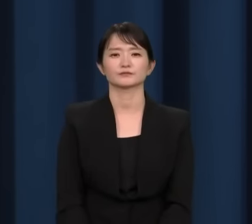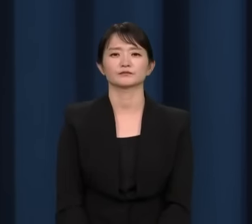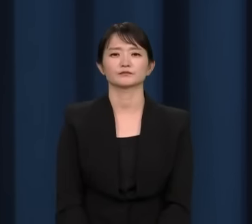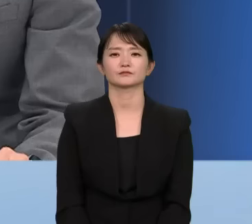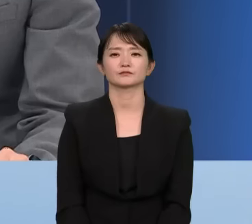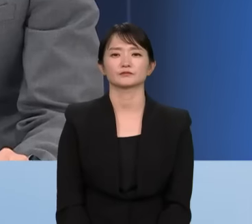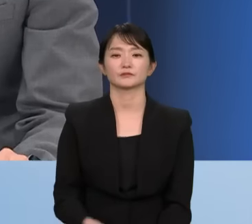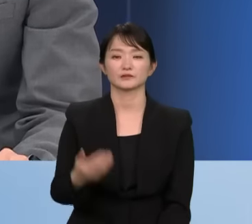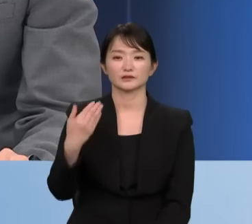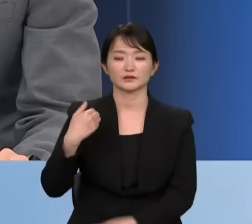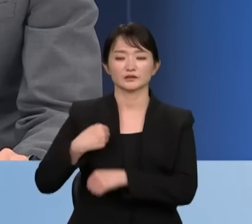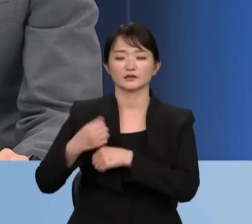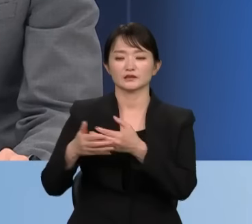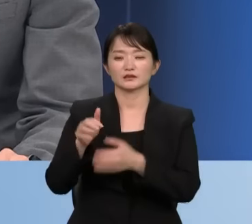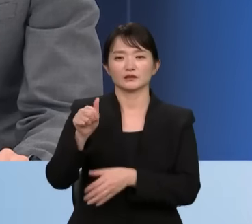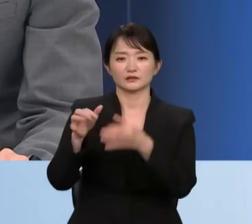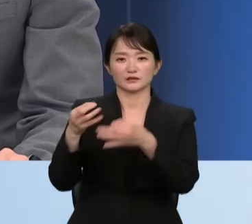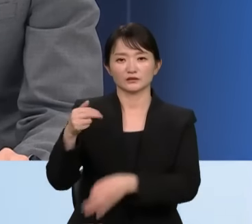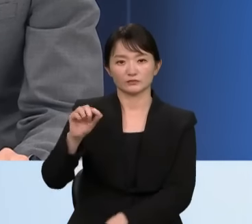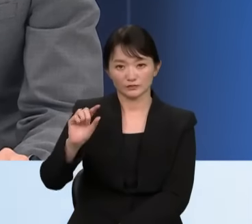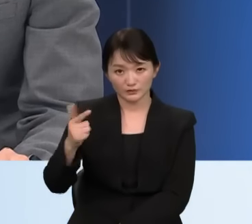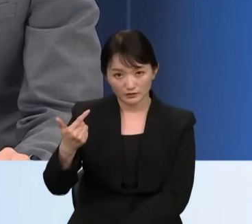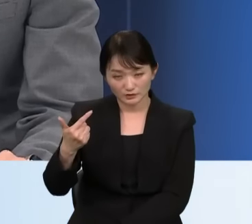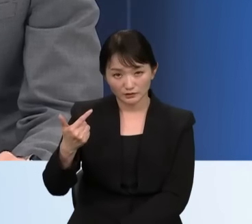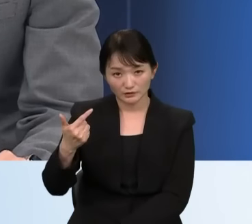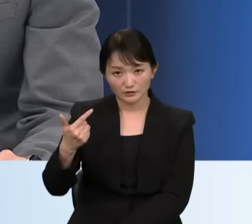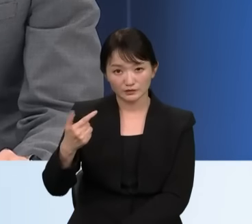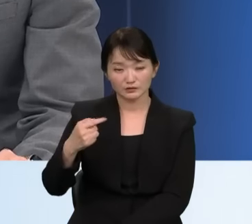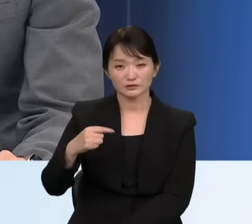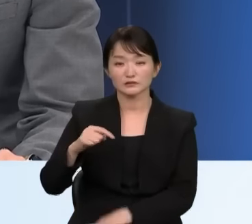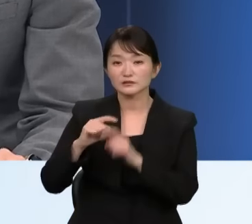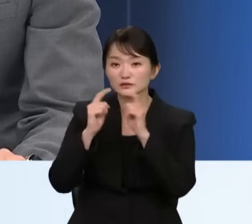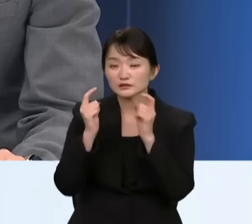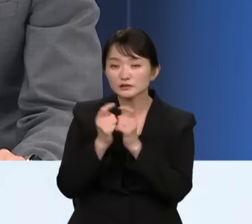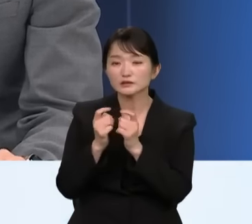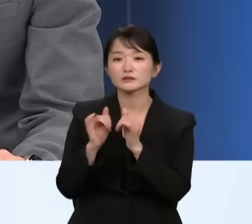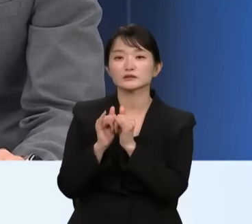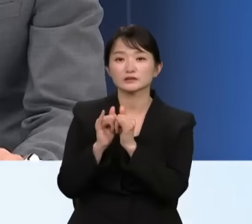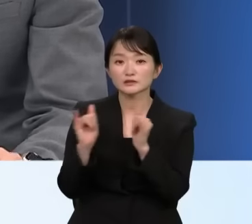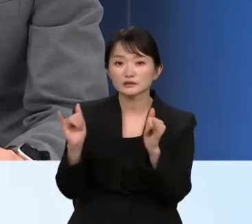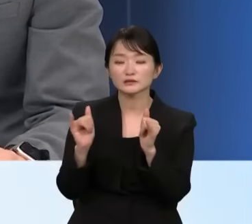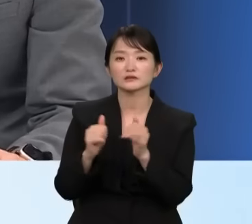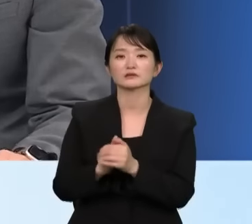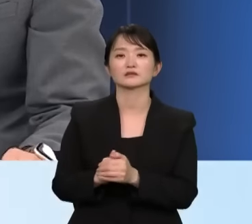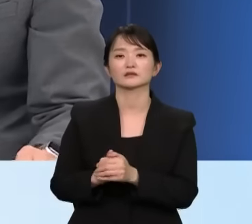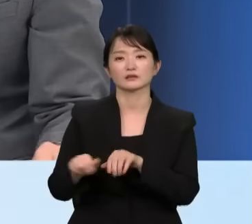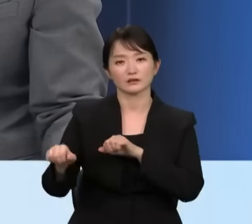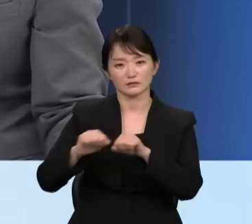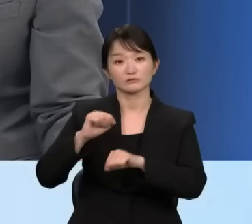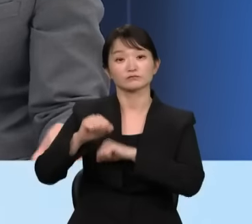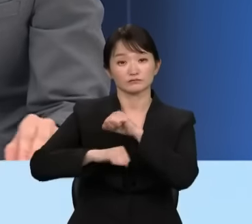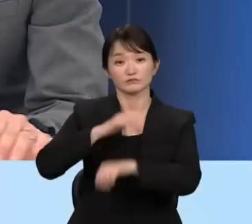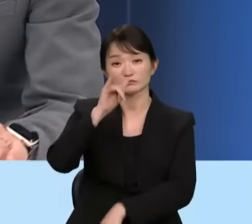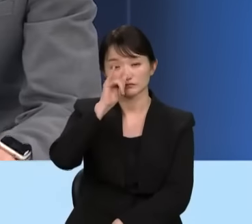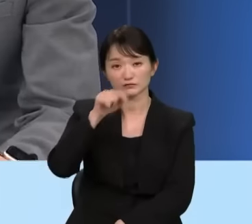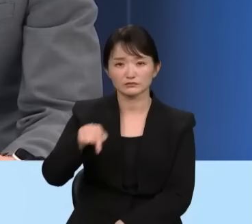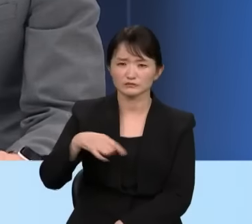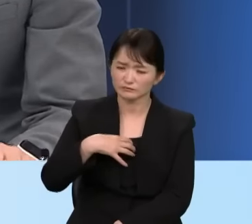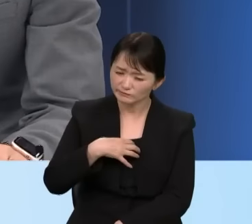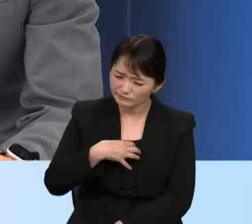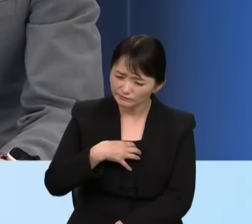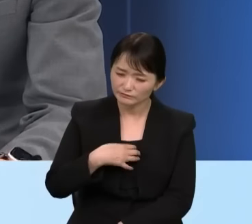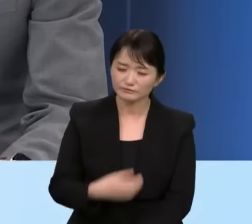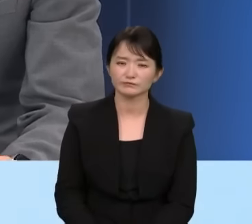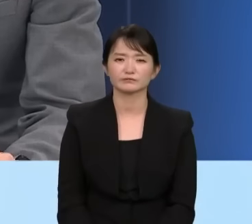김용현 전 국방장관도 이제 전임이 됐으니 자연인이 이 좀 행동도 더 자 자유로워질 수 있고 이것도 좀 우려가 되는